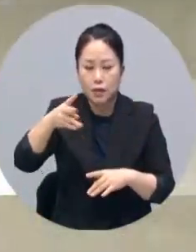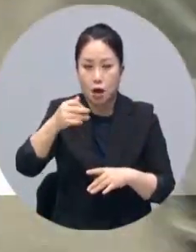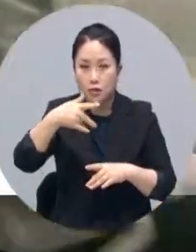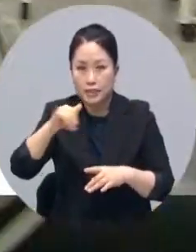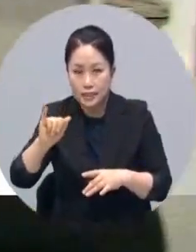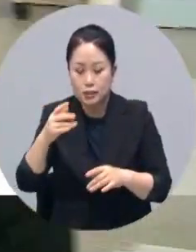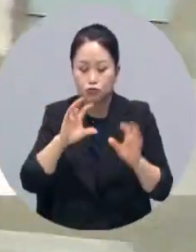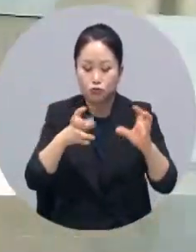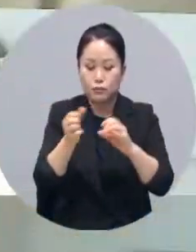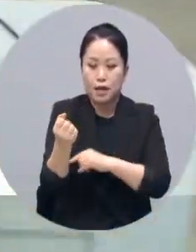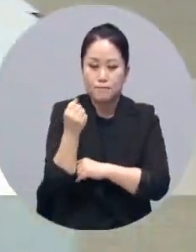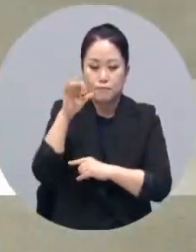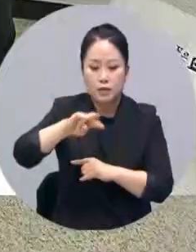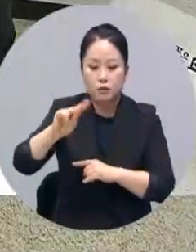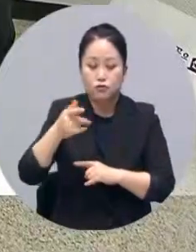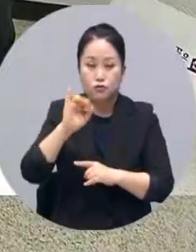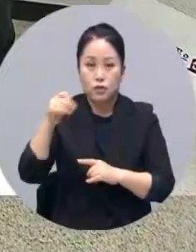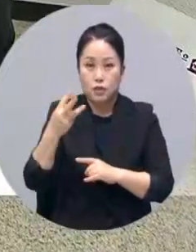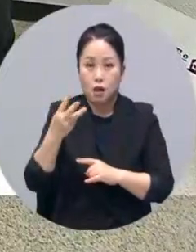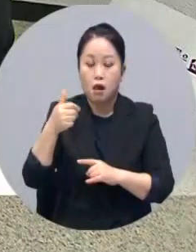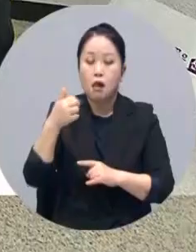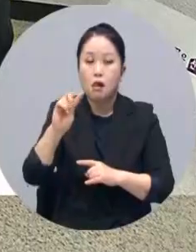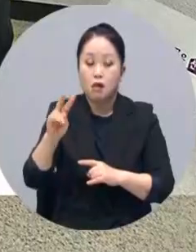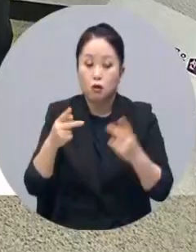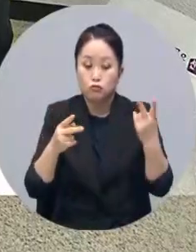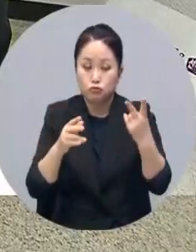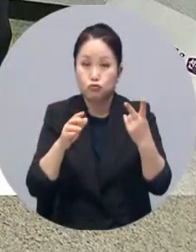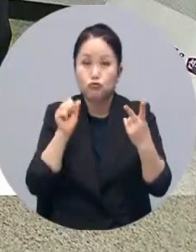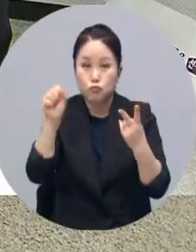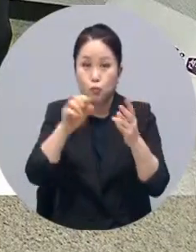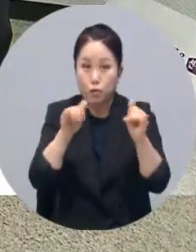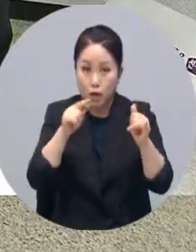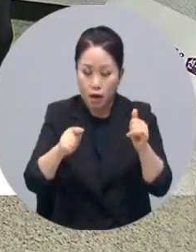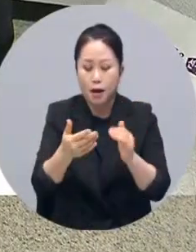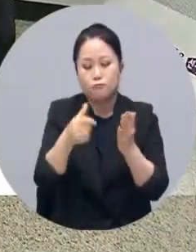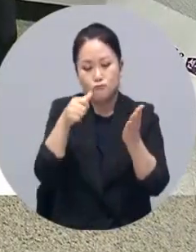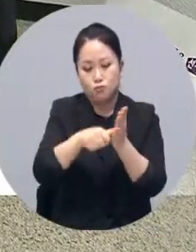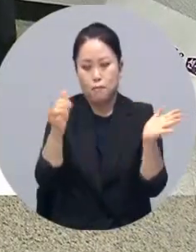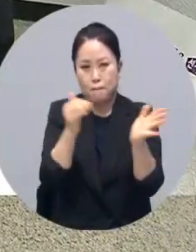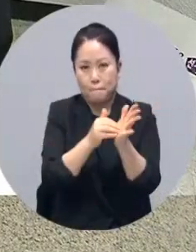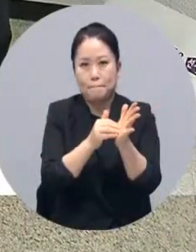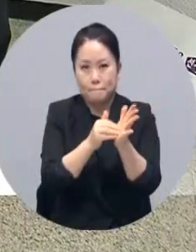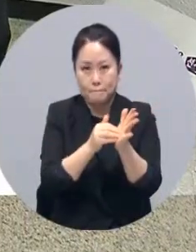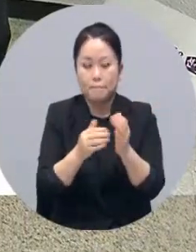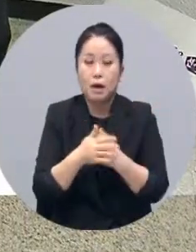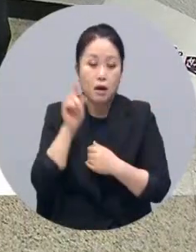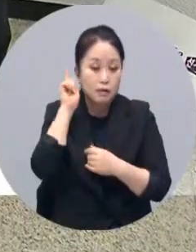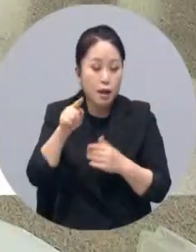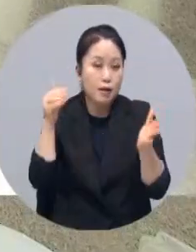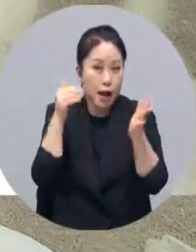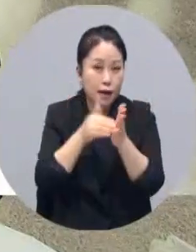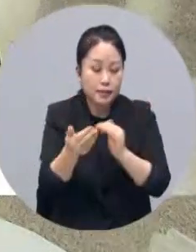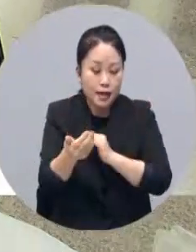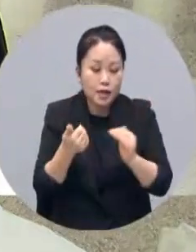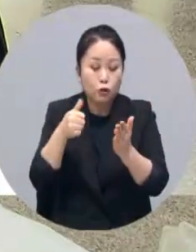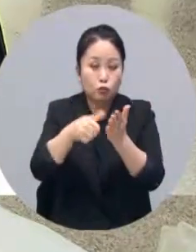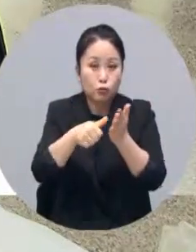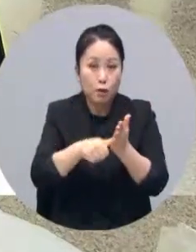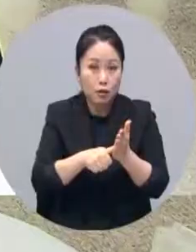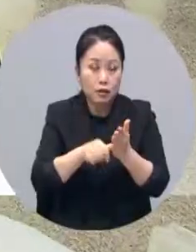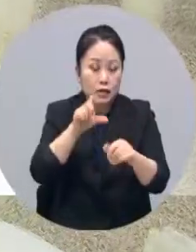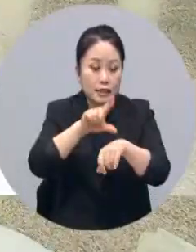윤일현 후보도 금정 구청에 마련된 사전 투표소에서 투표를 마쳤습니다 내일까지 이어지는 사전 투표는